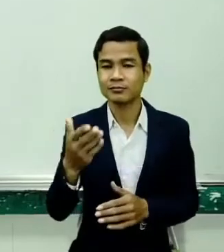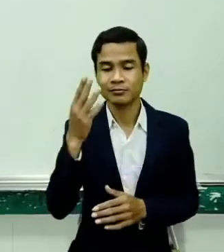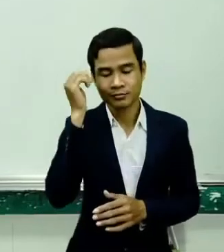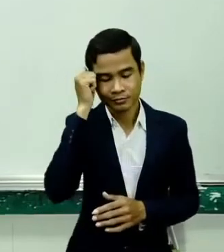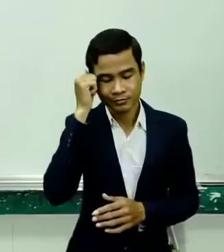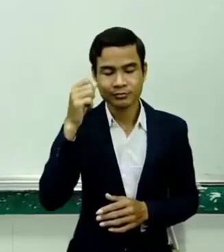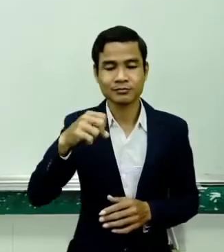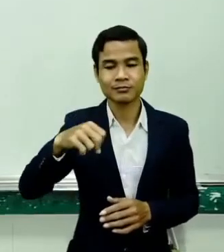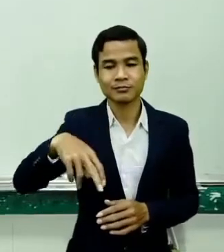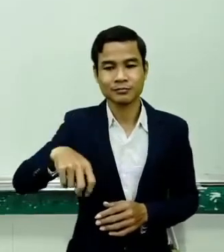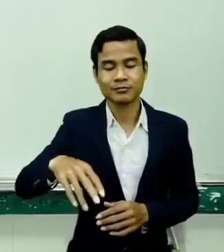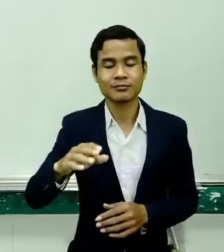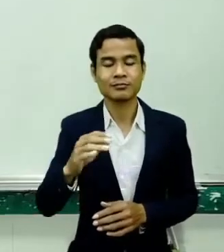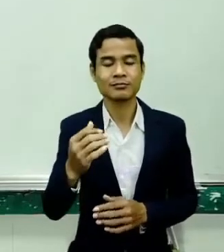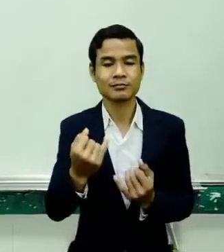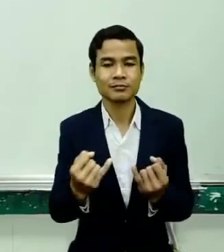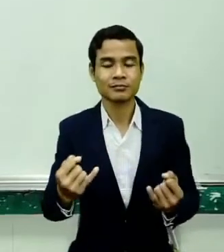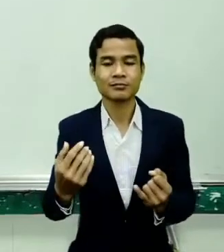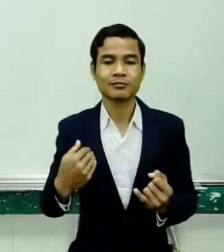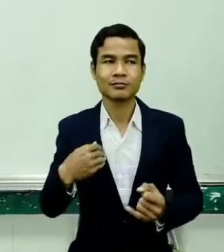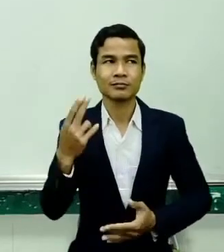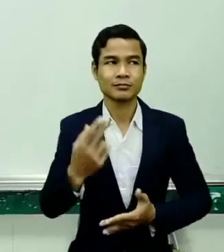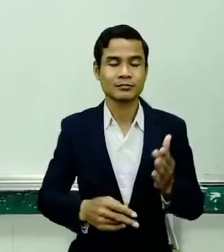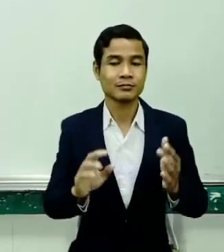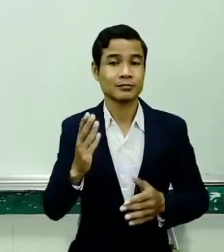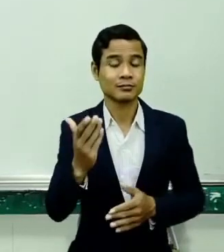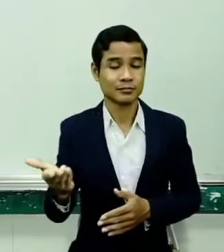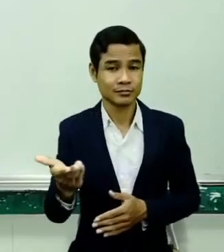ít hạt đầm râu ca rồi bọc cụm má miền ấy khá là con?